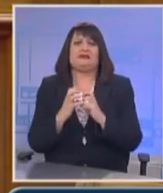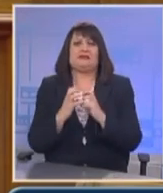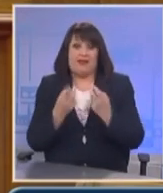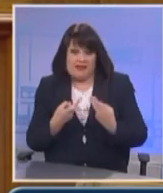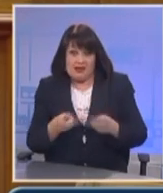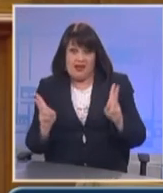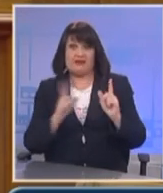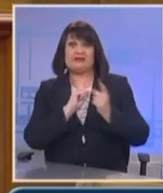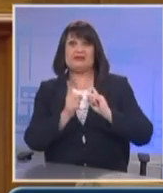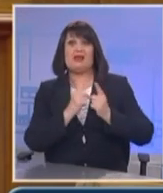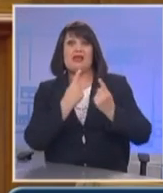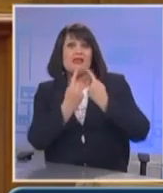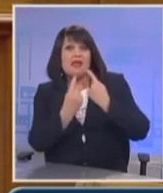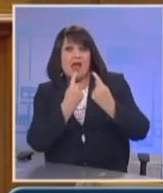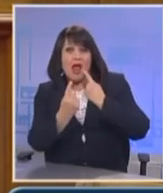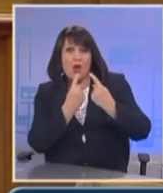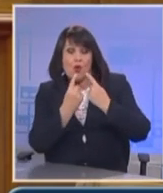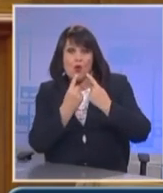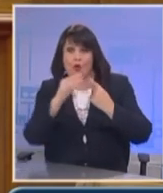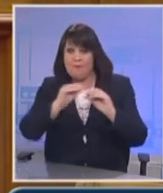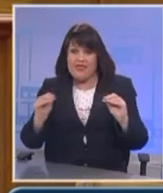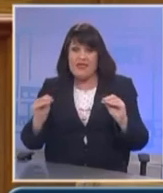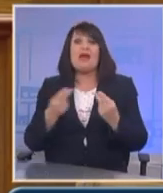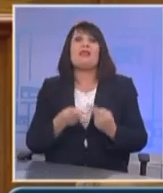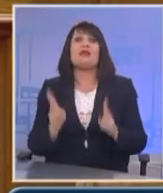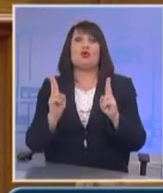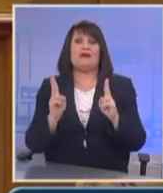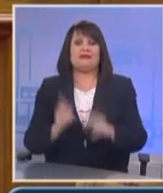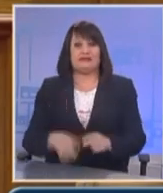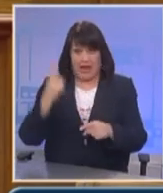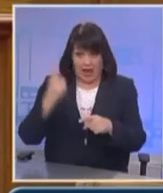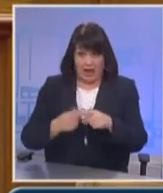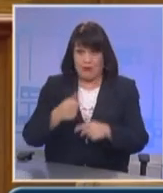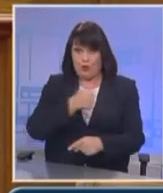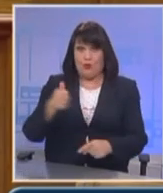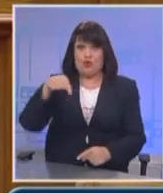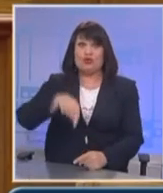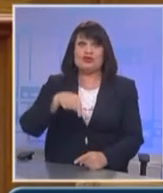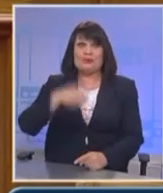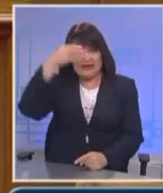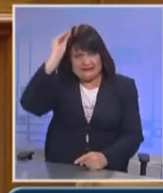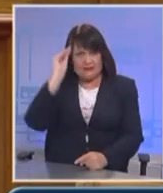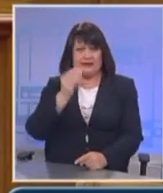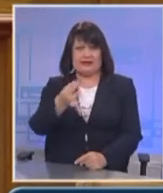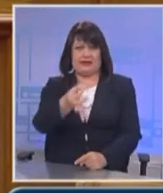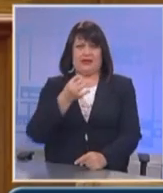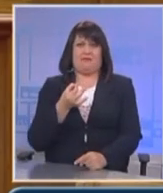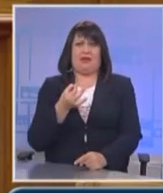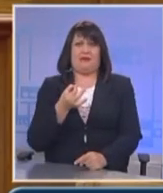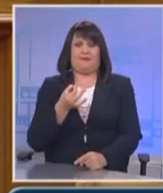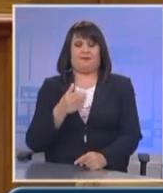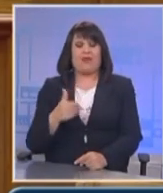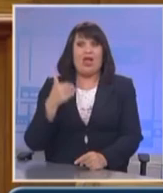στον τομέα της παιδείας και το πιο απλό παράδειγμα είναι ότι μόλις σήμερα ήρθε ο κύριος Τσίπρας να ανακοινώσει ότι